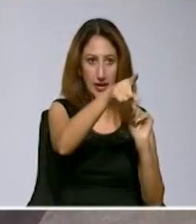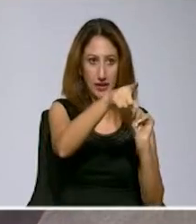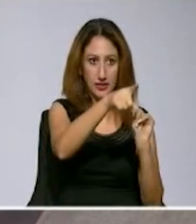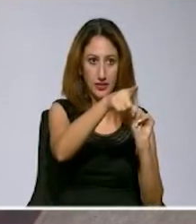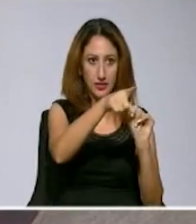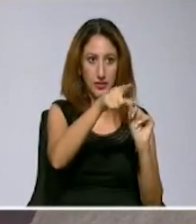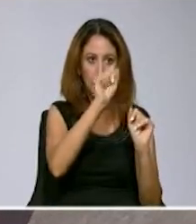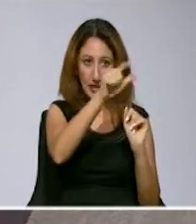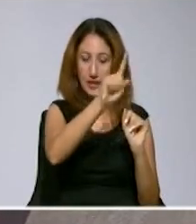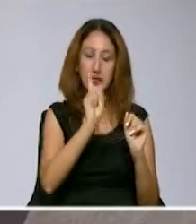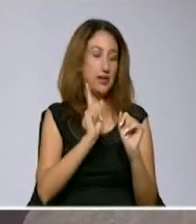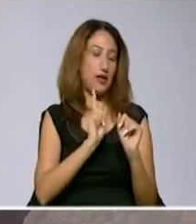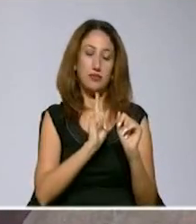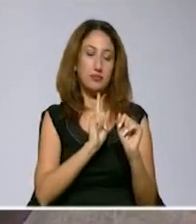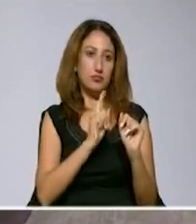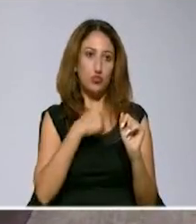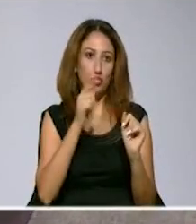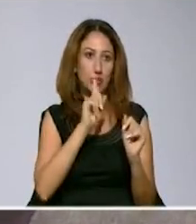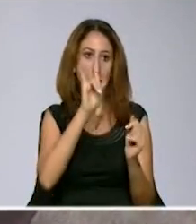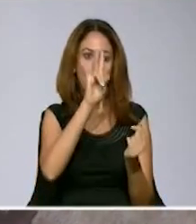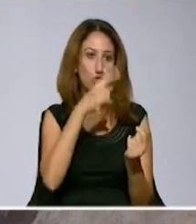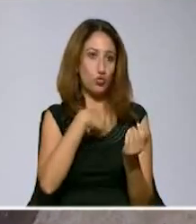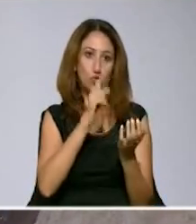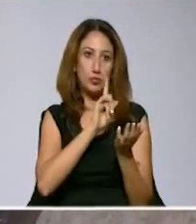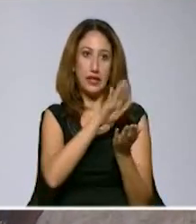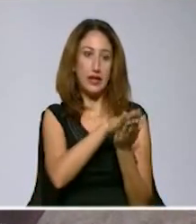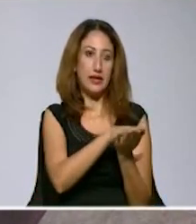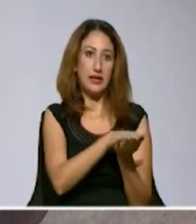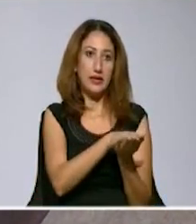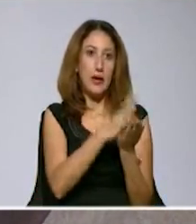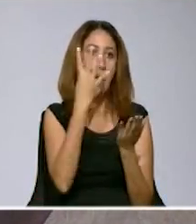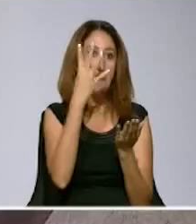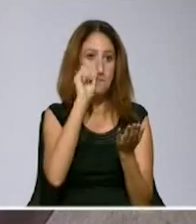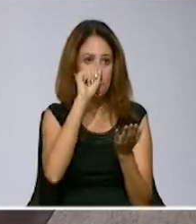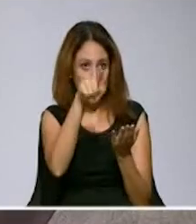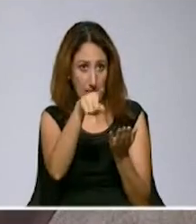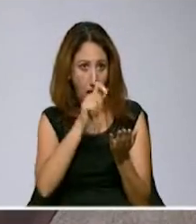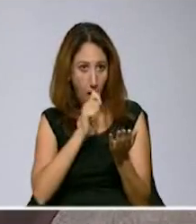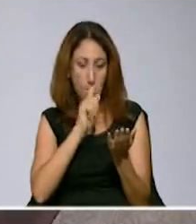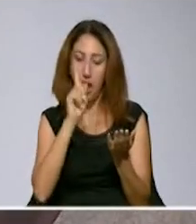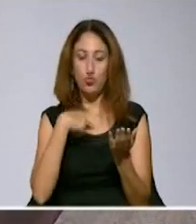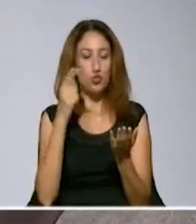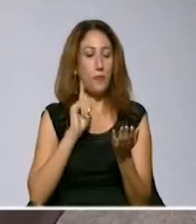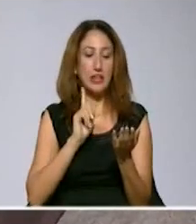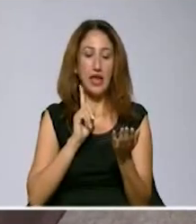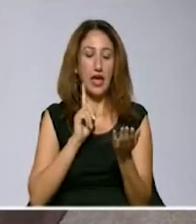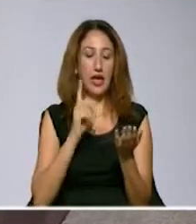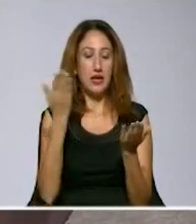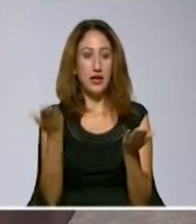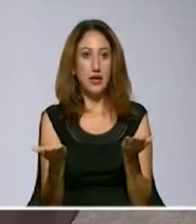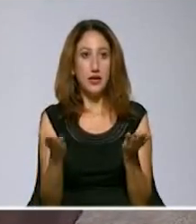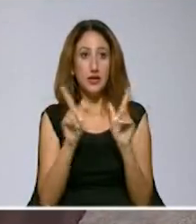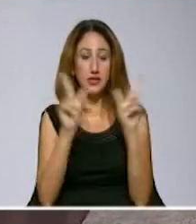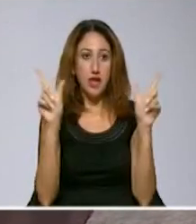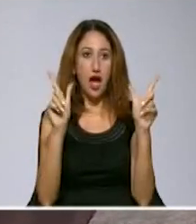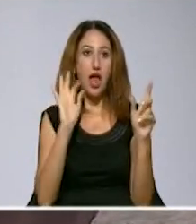لا اكيد. ولا طب الاربعه؟ لا طبعا. طب بص، عشان الكروت دي تبقى صح